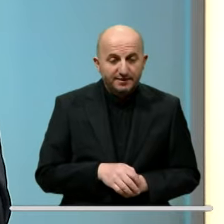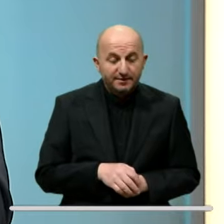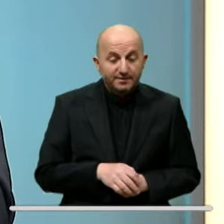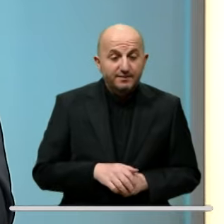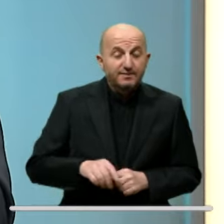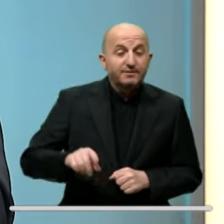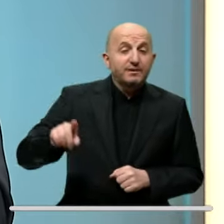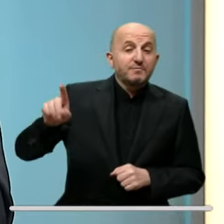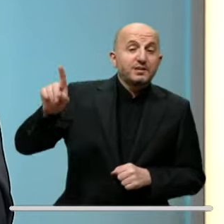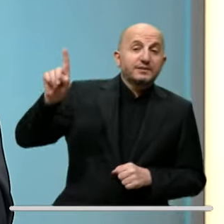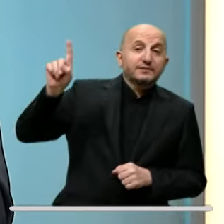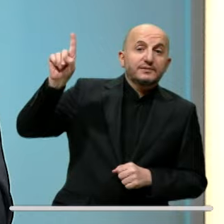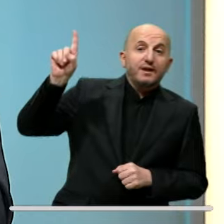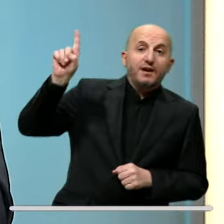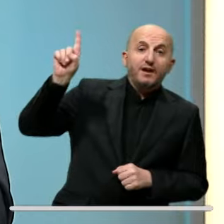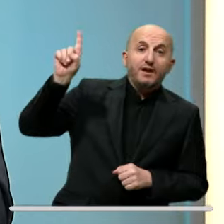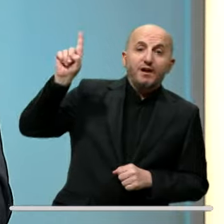Rabbinize